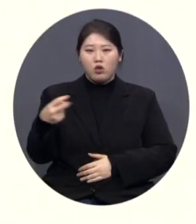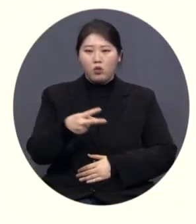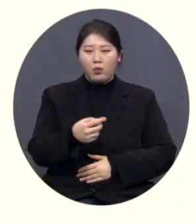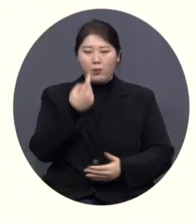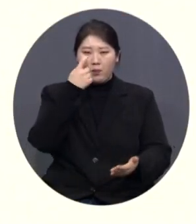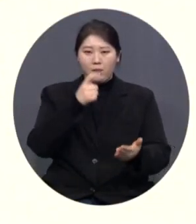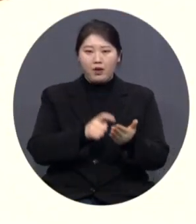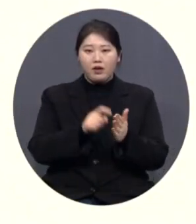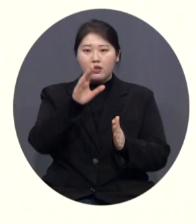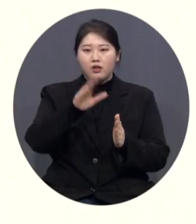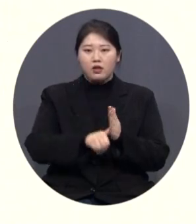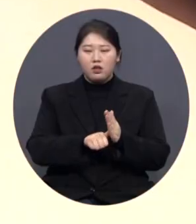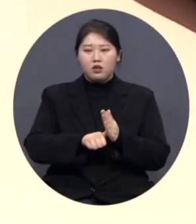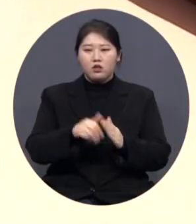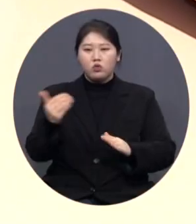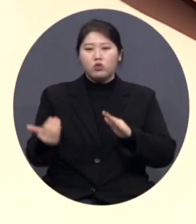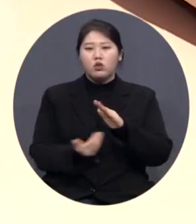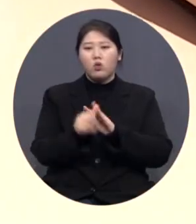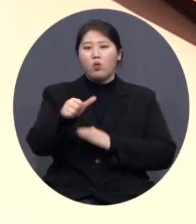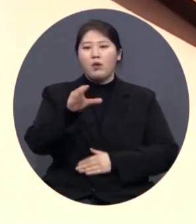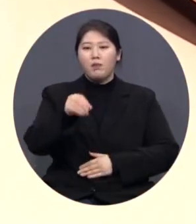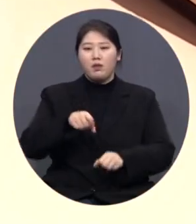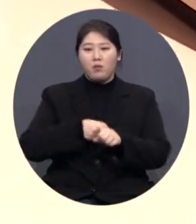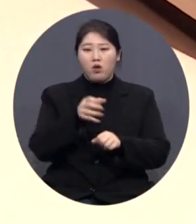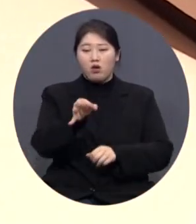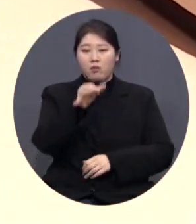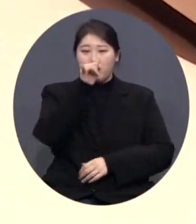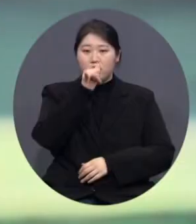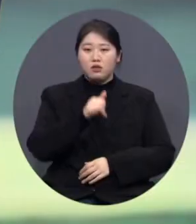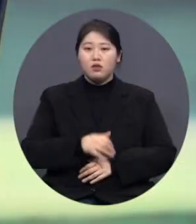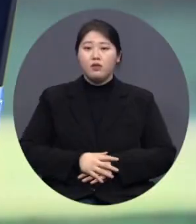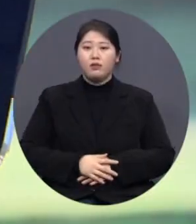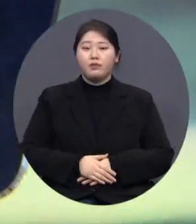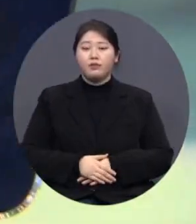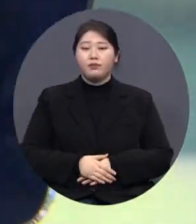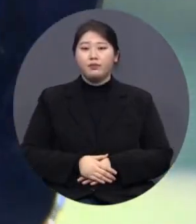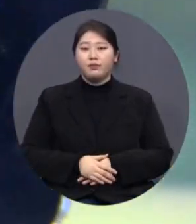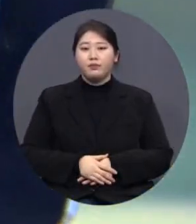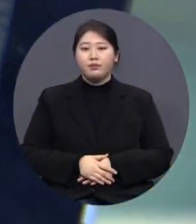적발될 경우 최대 500만 원의 벌금이 부과됩니다